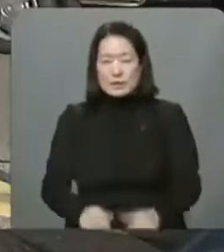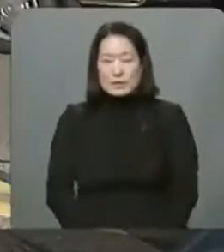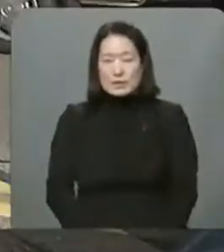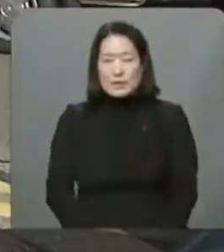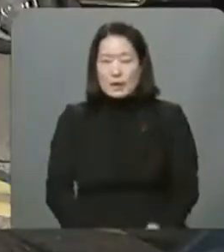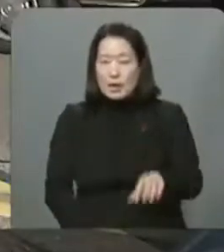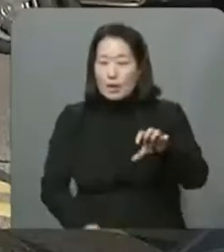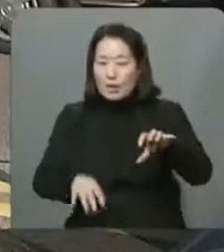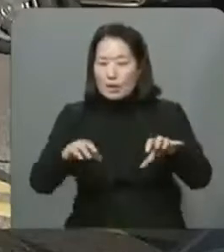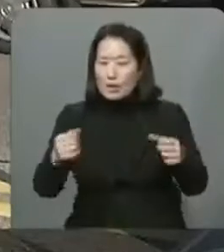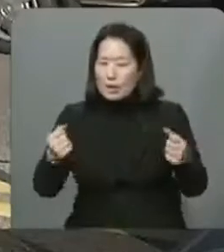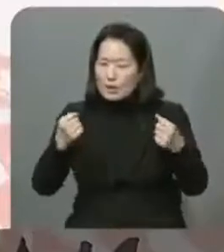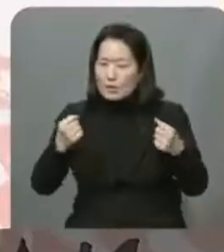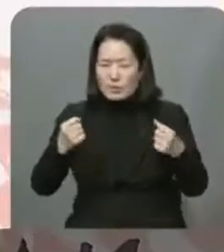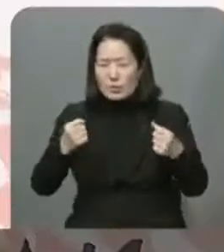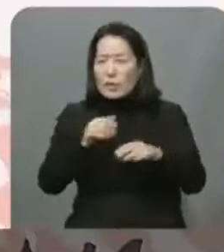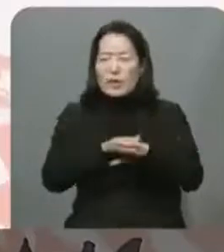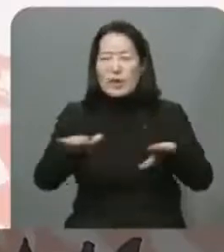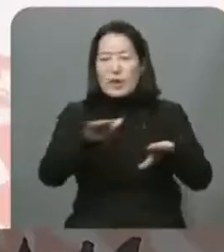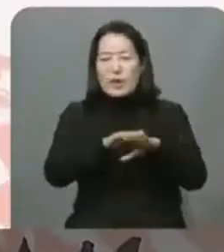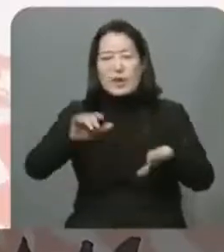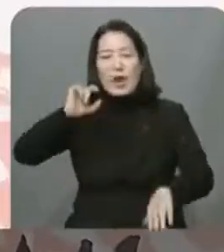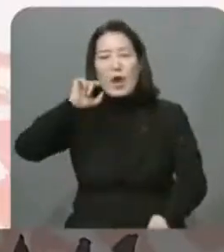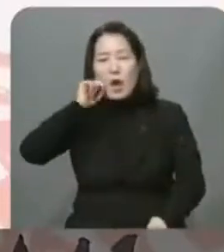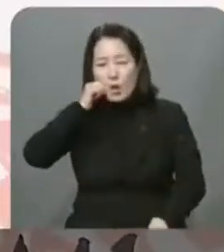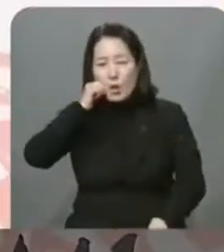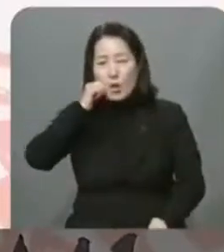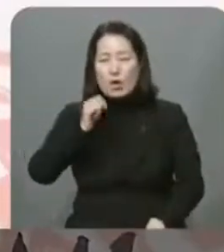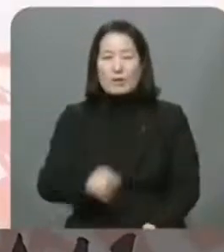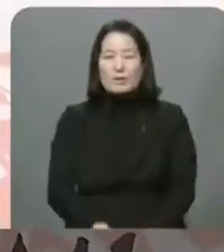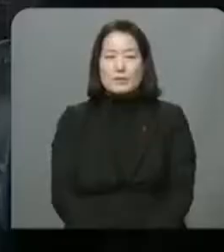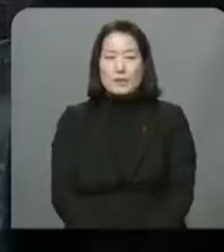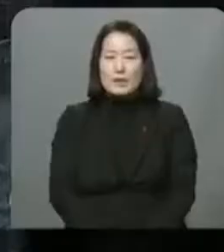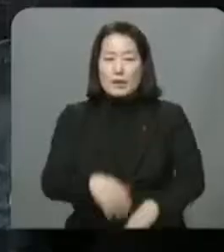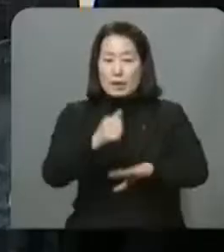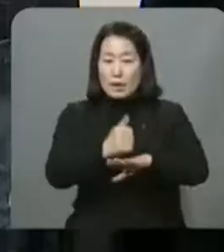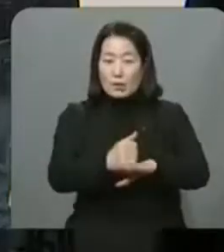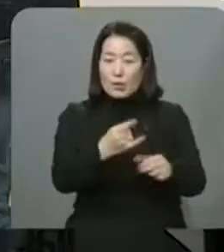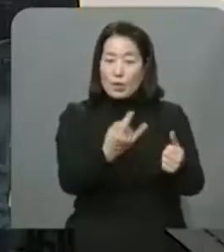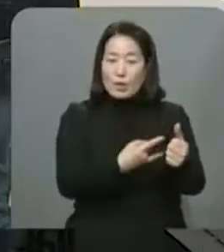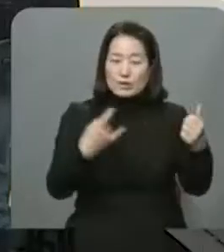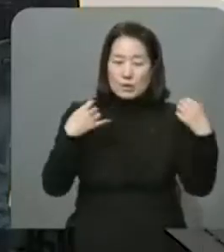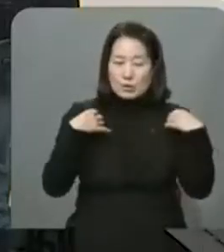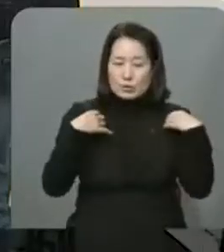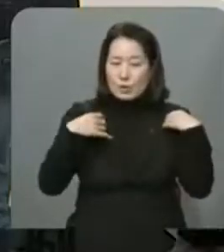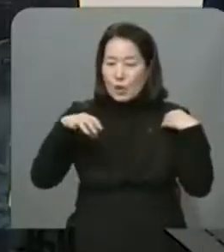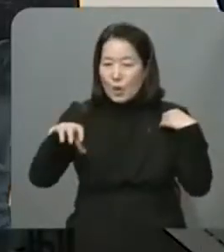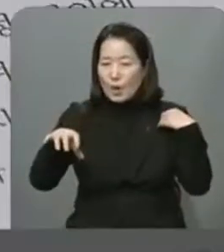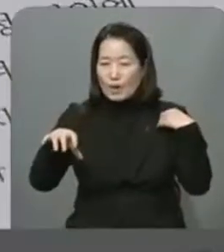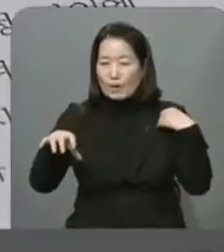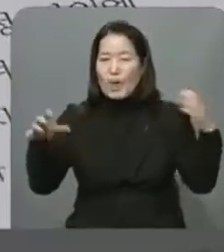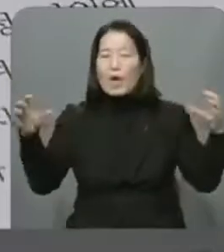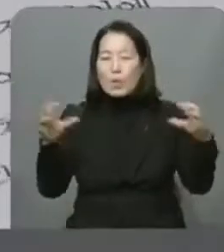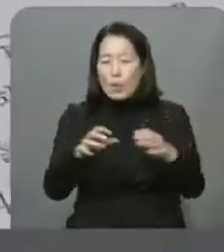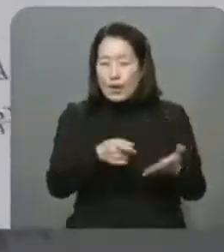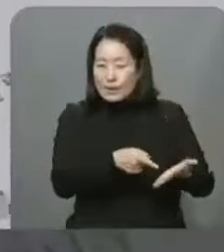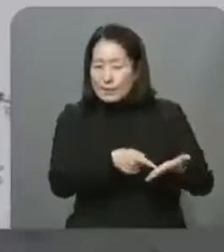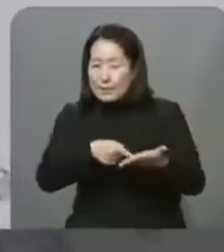어느 한 시군의 힘만으론 해결할 수 없는 일도 많습니다. 결국 횡성군이 시군 통합을 제안하고